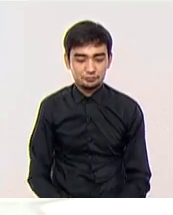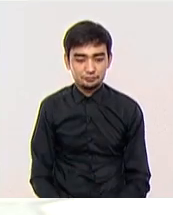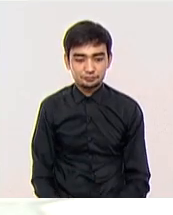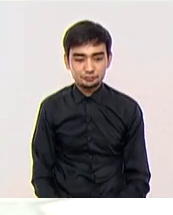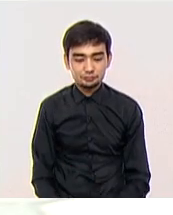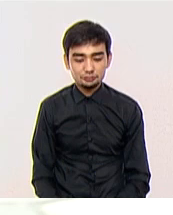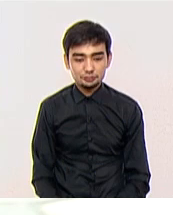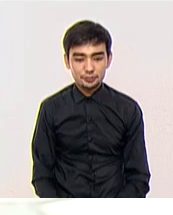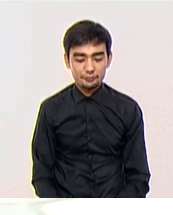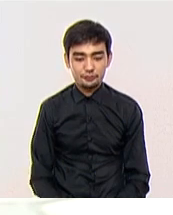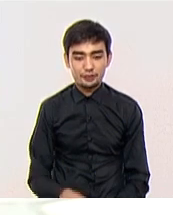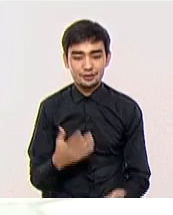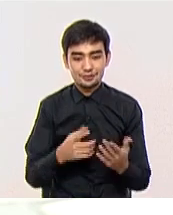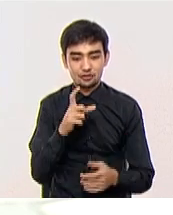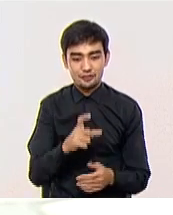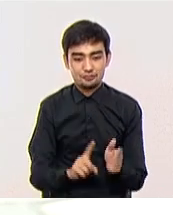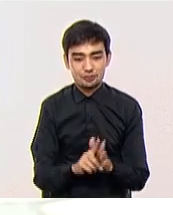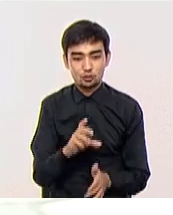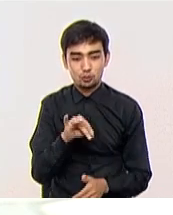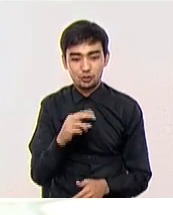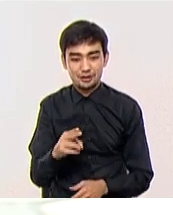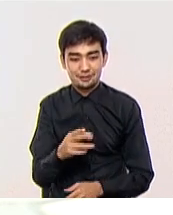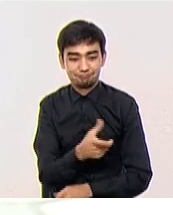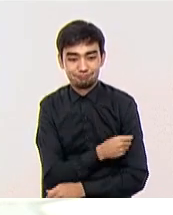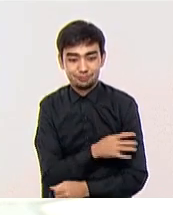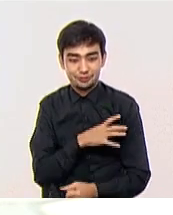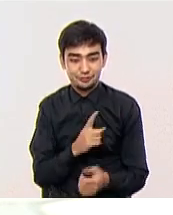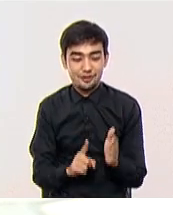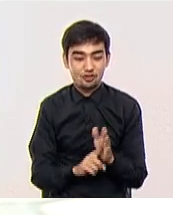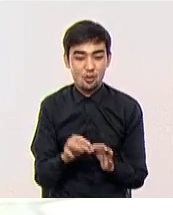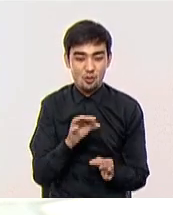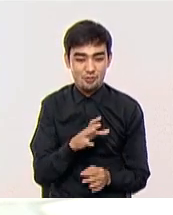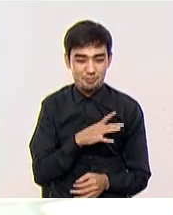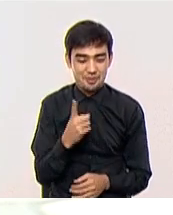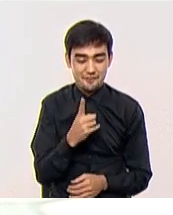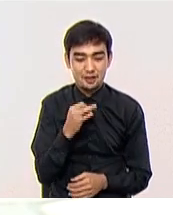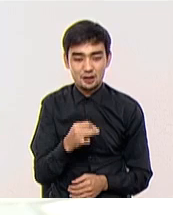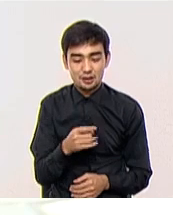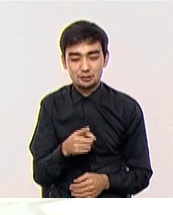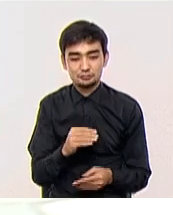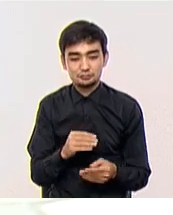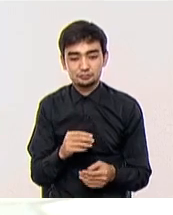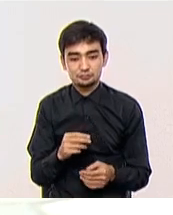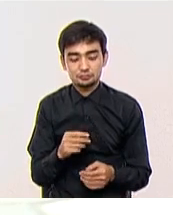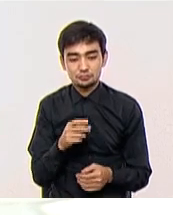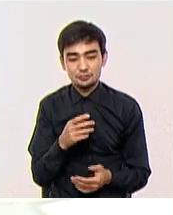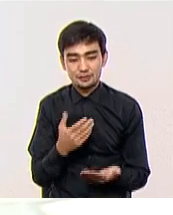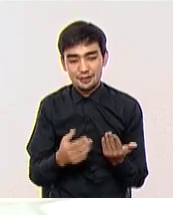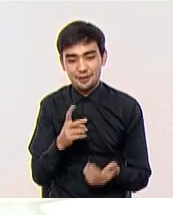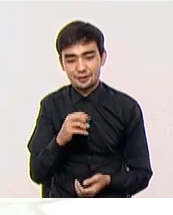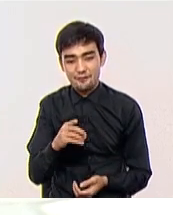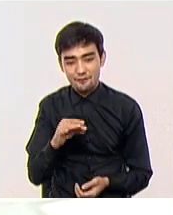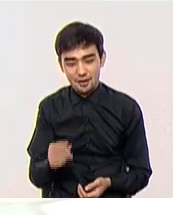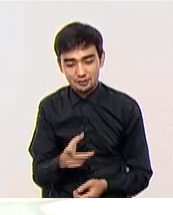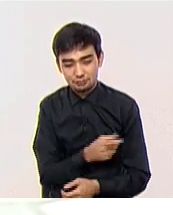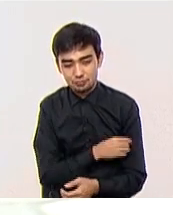человек изначально получил вакцину «Спутник», он ревакцинацию получает инактивированную. То есть это либо «Казвак»,